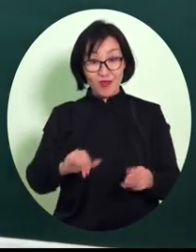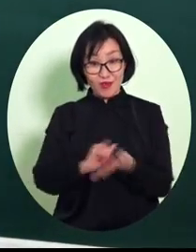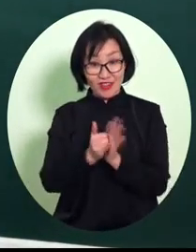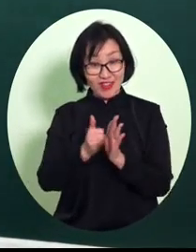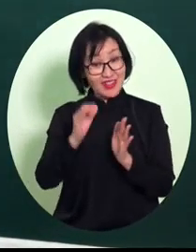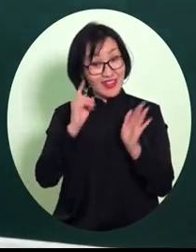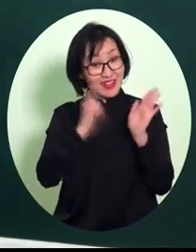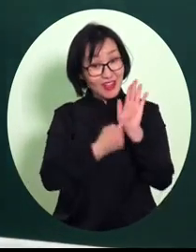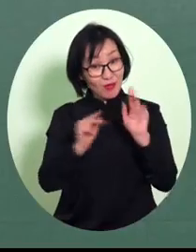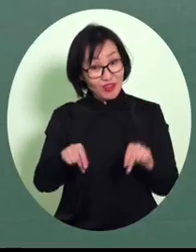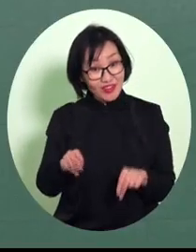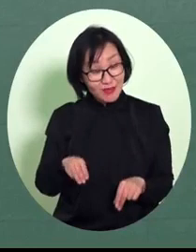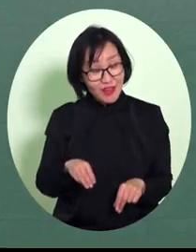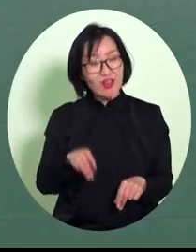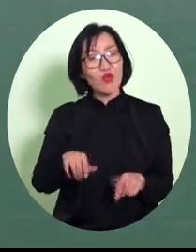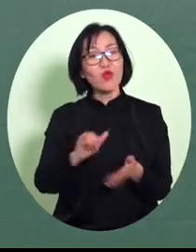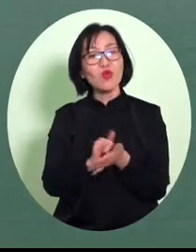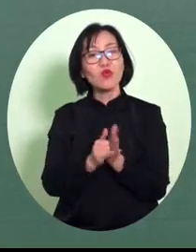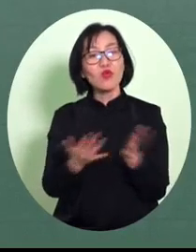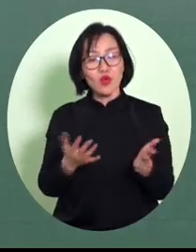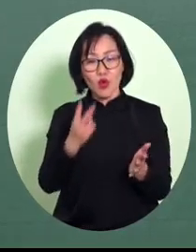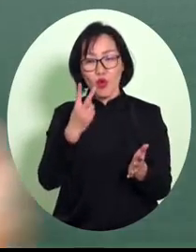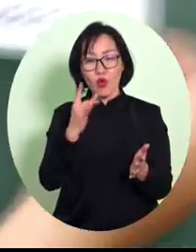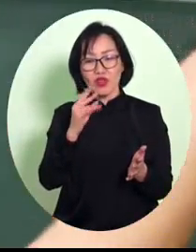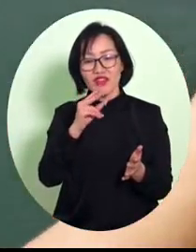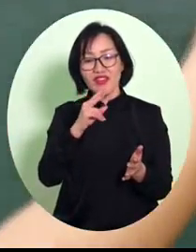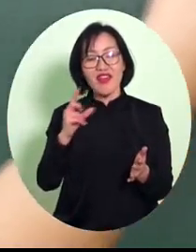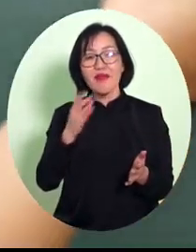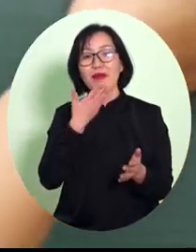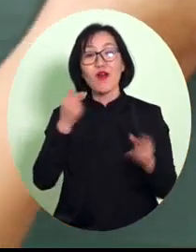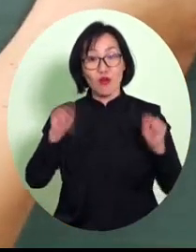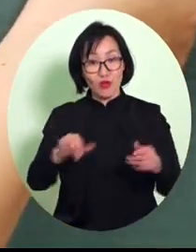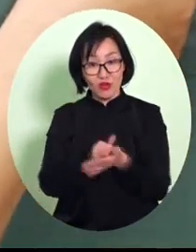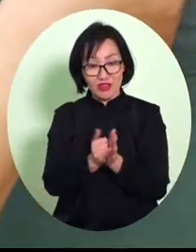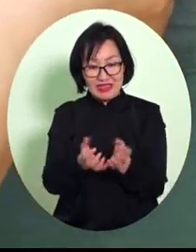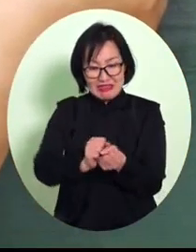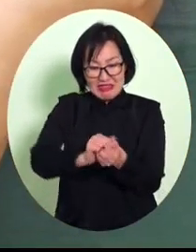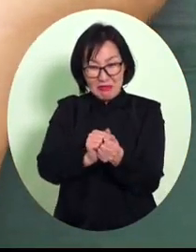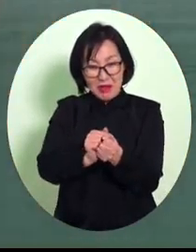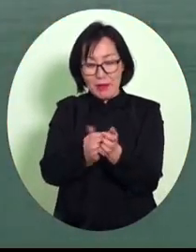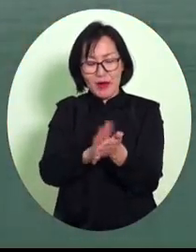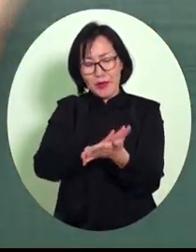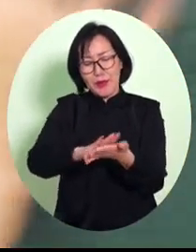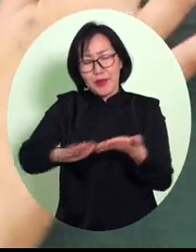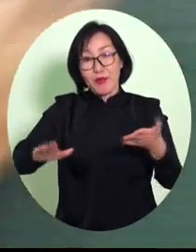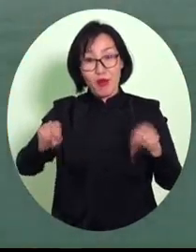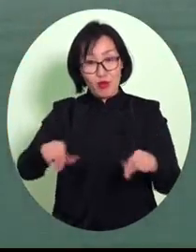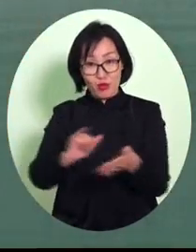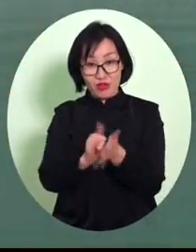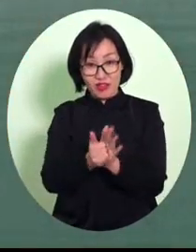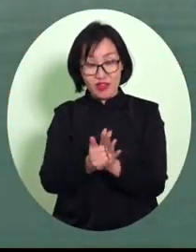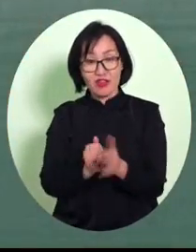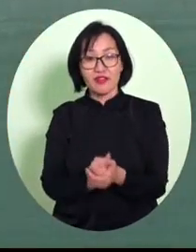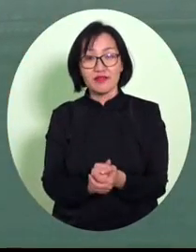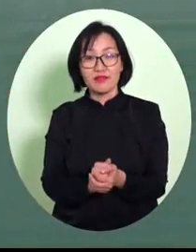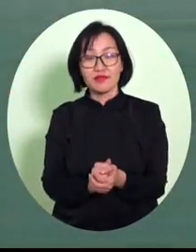бас байж болж байна. За энэ нь юу гэсэн утгатай үг бахна вэ? Үрчлээгүй болох гэсэн үг бахна. Гэтэл бидний шүлгэн дээр